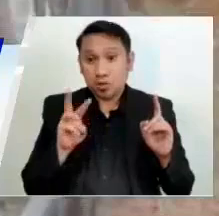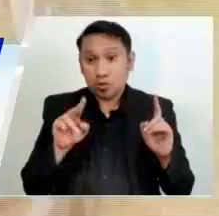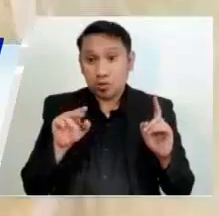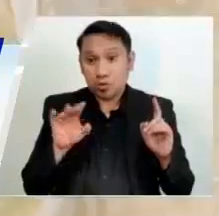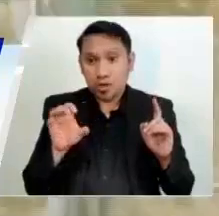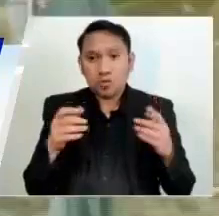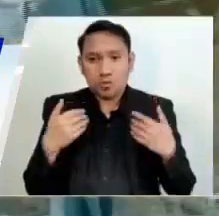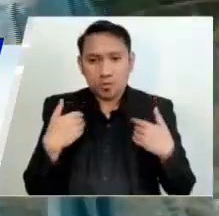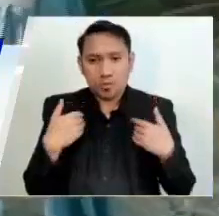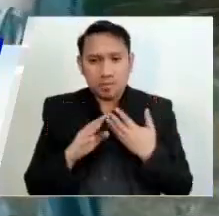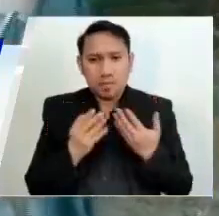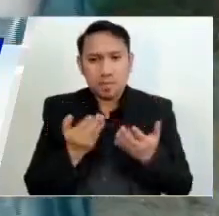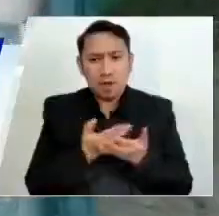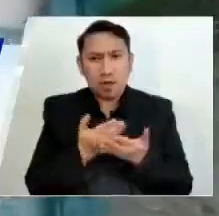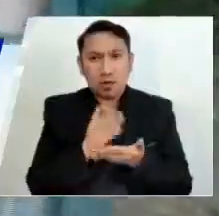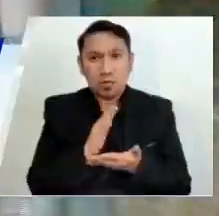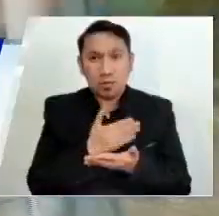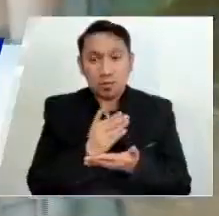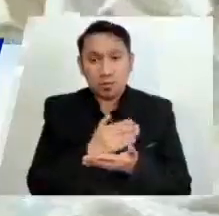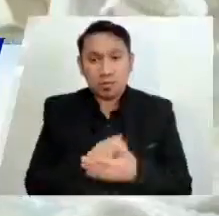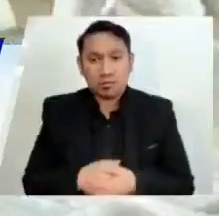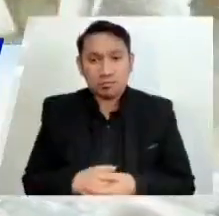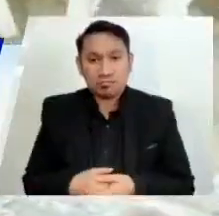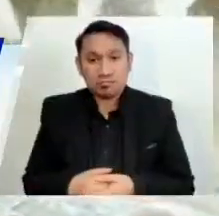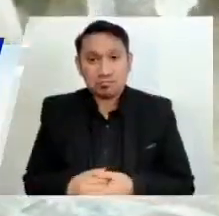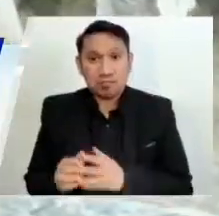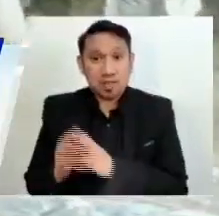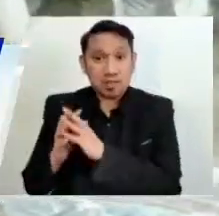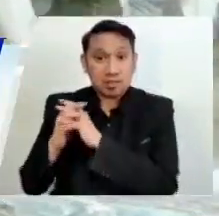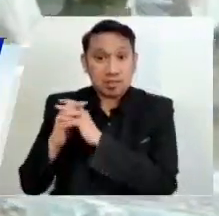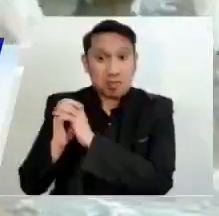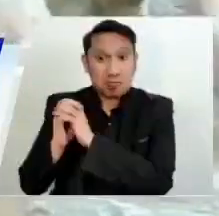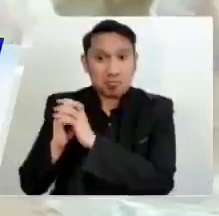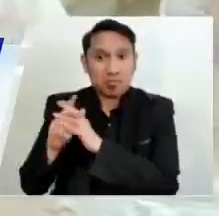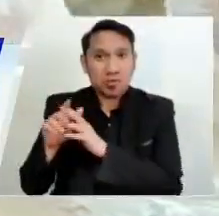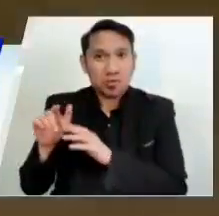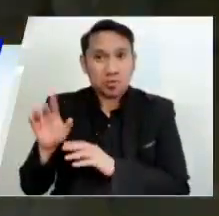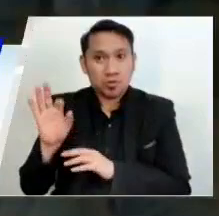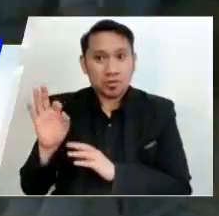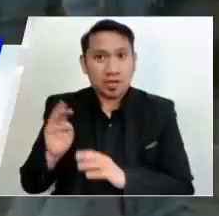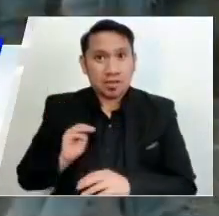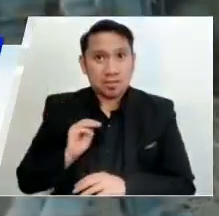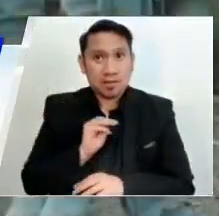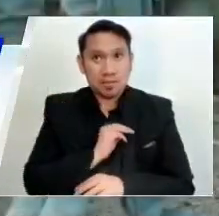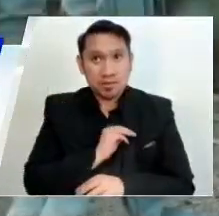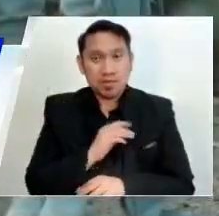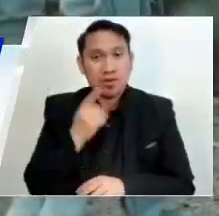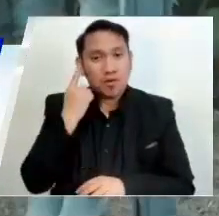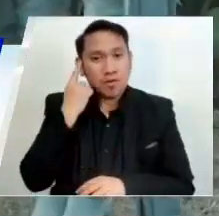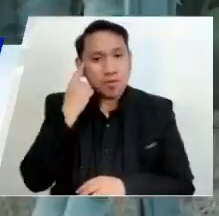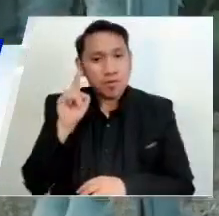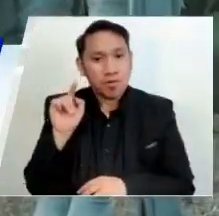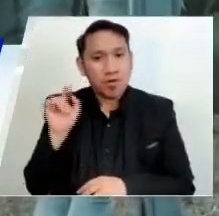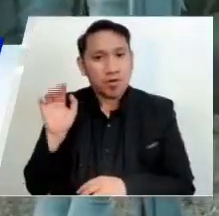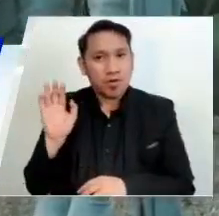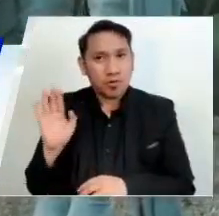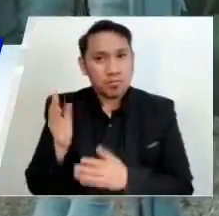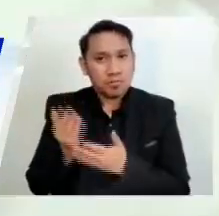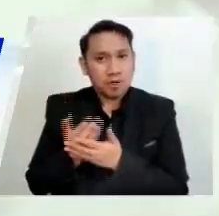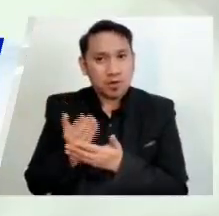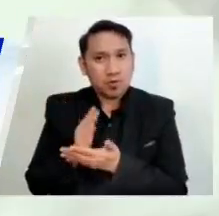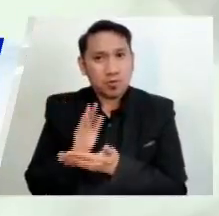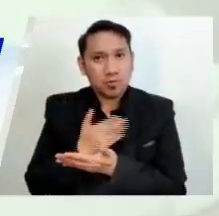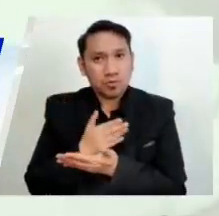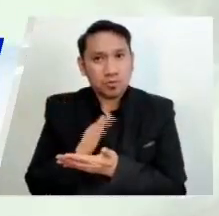Pebrero. Magkakahawak ang kamay ng 9 members sa teaser film para sa 13th mini-album nila na